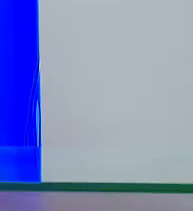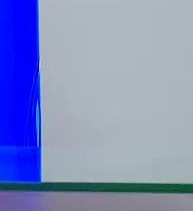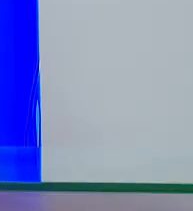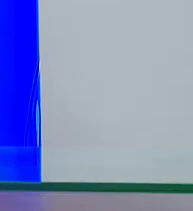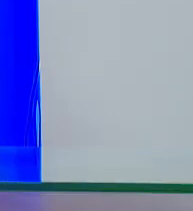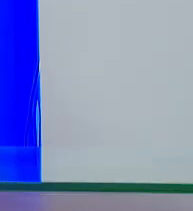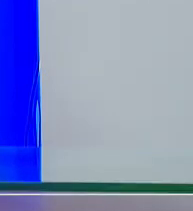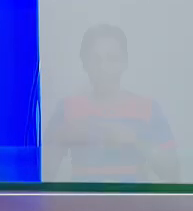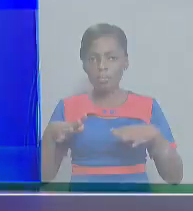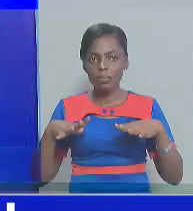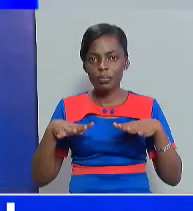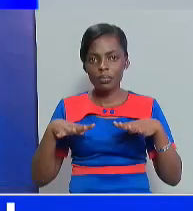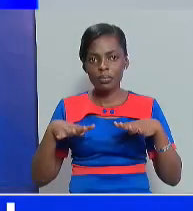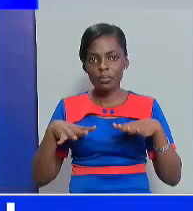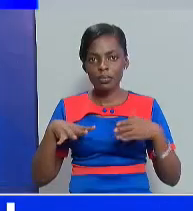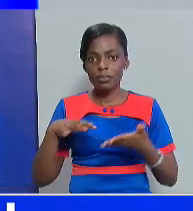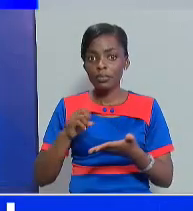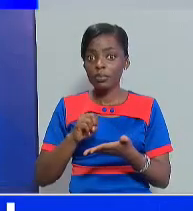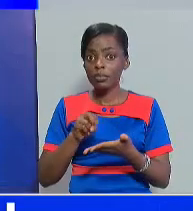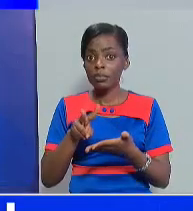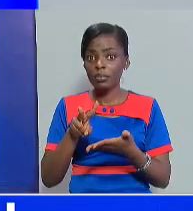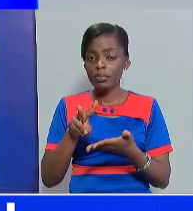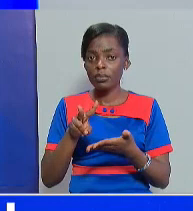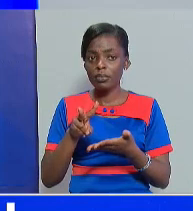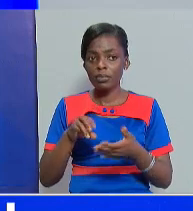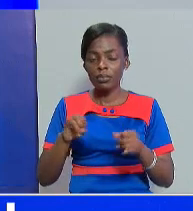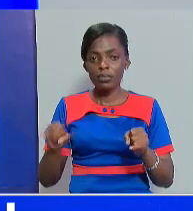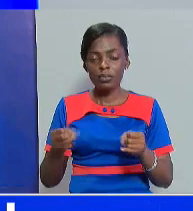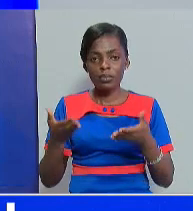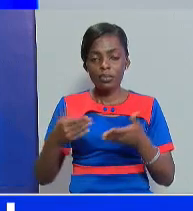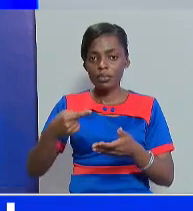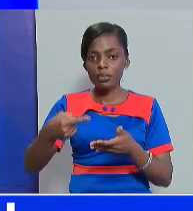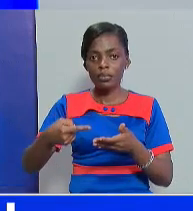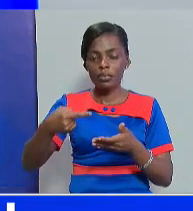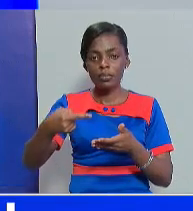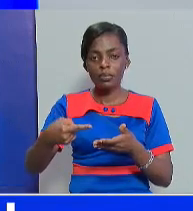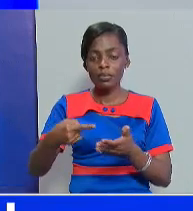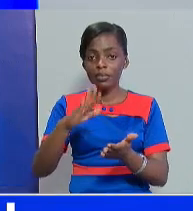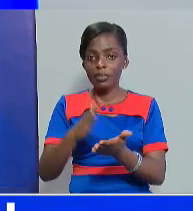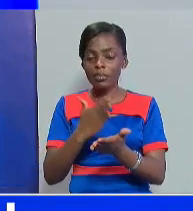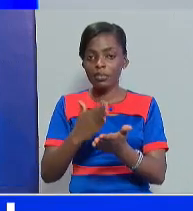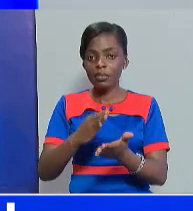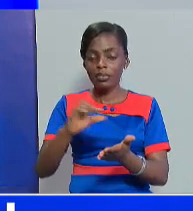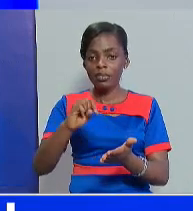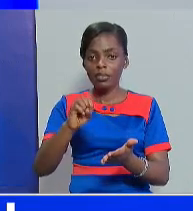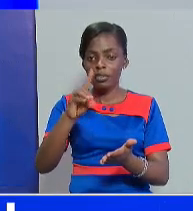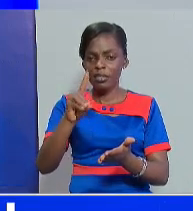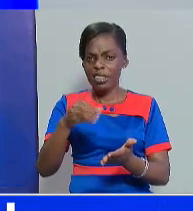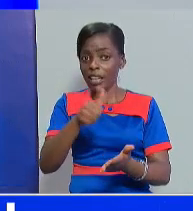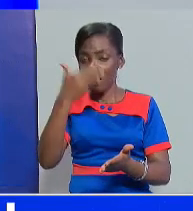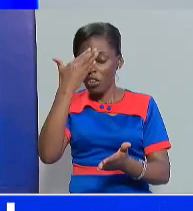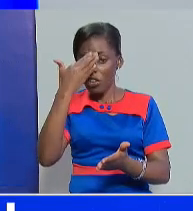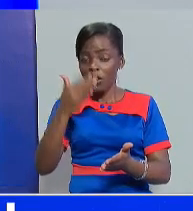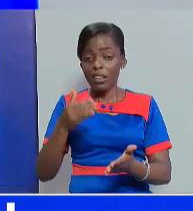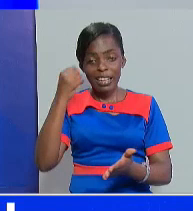Kulikayo nyo mkuumulako ochali mulayi mulungi wa Salt TV omunyo kusatu tuyengedde maso n'omuyimbi Gerald Muwonge amanyikiddwa nyo